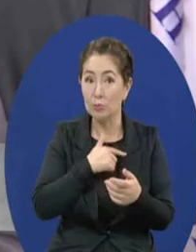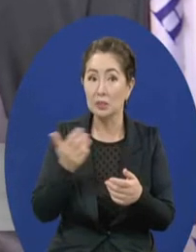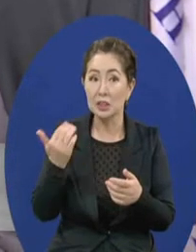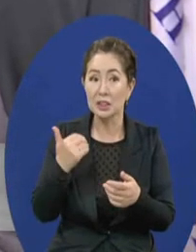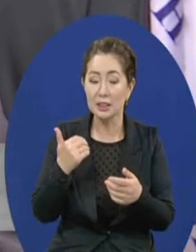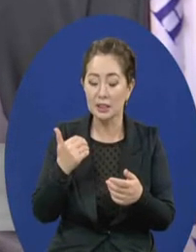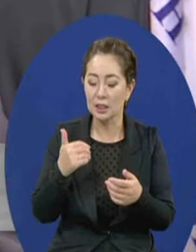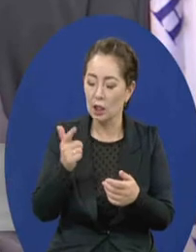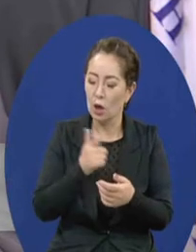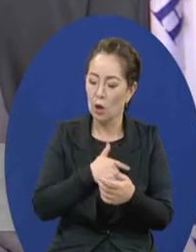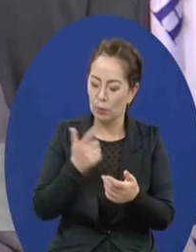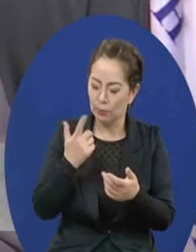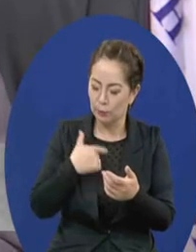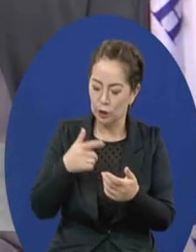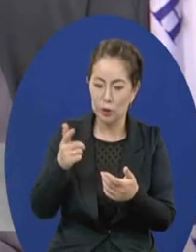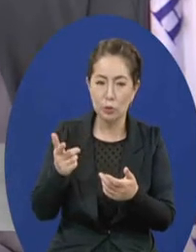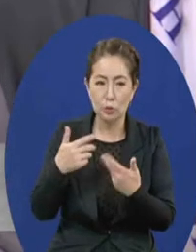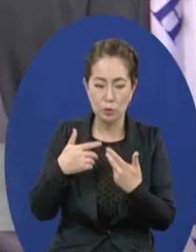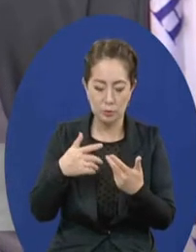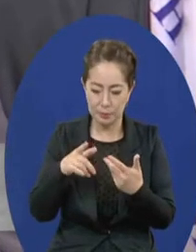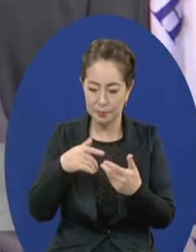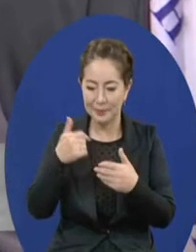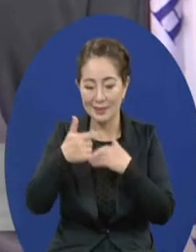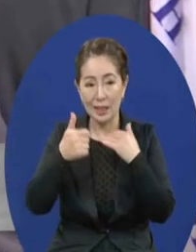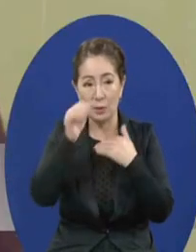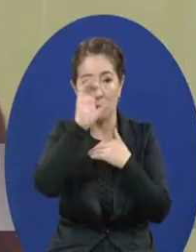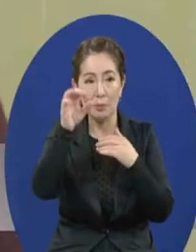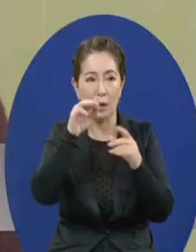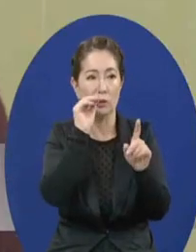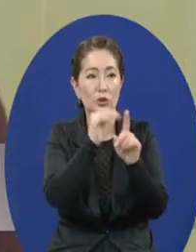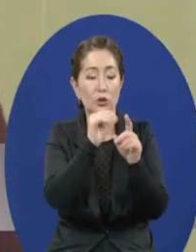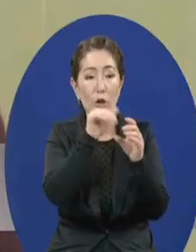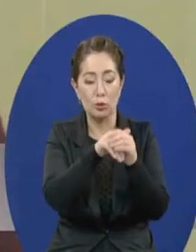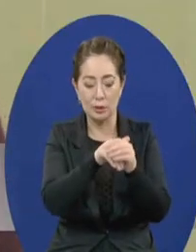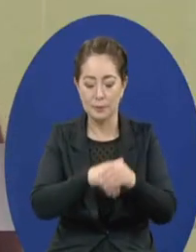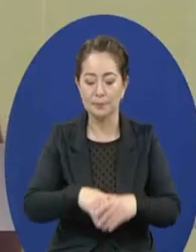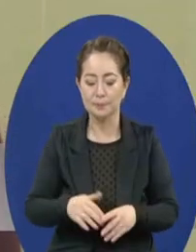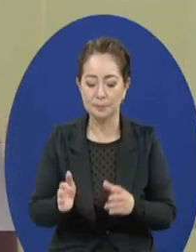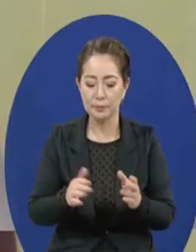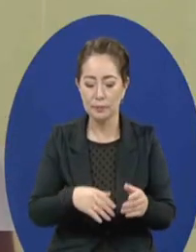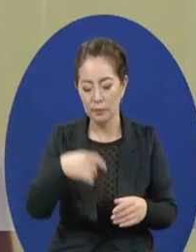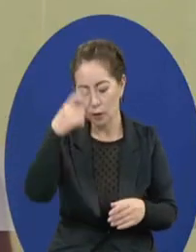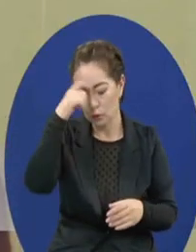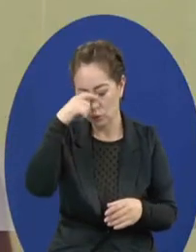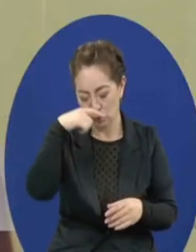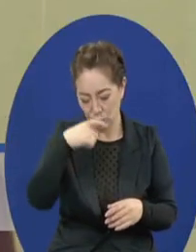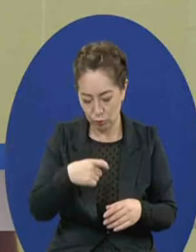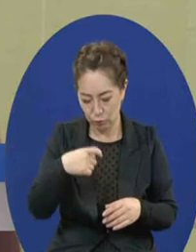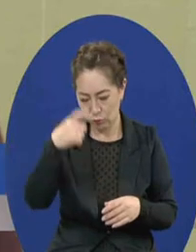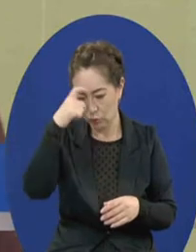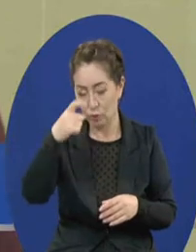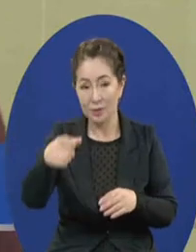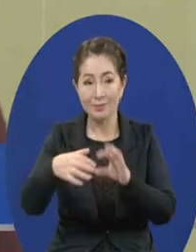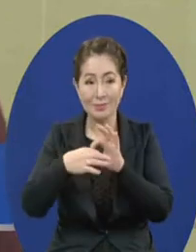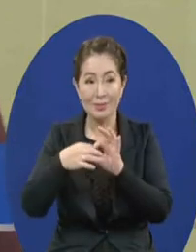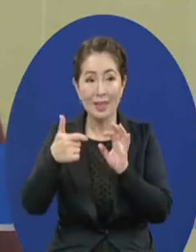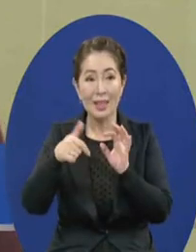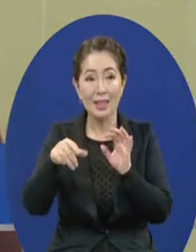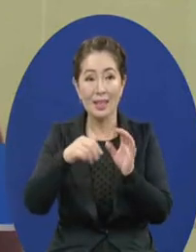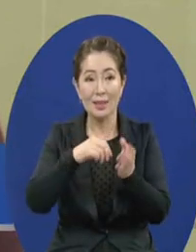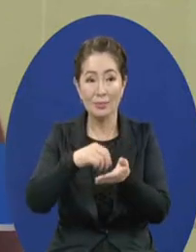гомдлууд үүдэг. За хэрэглэгчтэй сэрж байгаа гомдлыг бол бид нар татварын байгууллага шилжүүлж байгаа. Түрээслэүлэгч этгээдээс түрээслэгч этгээтэй хийсэн гэрээн